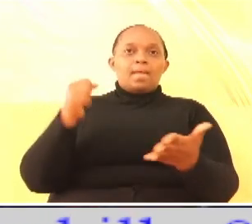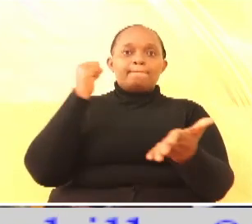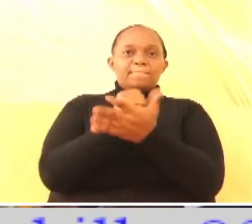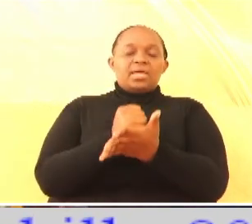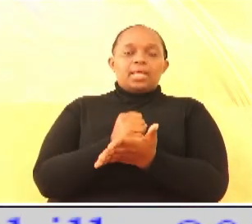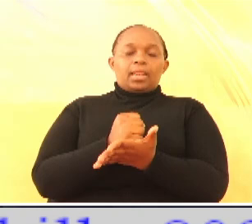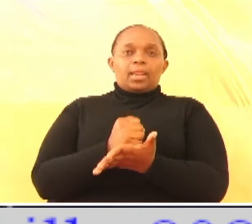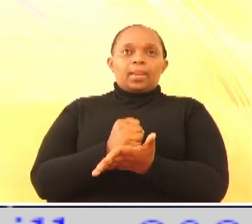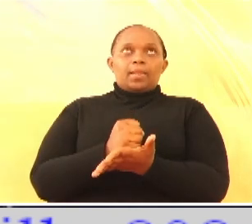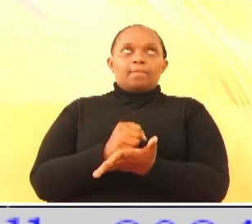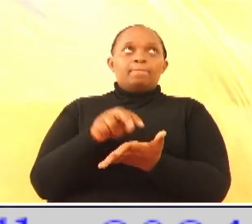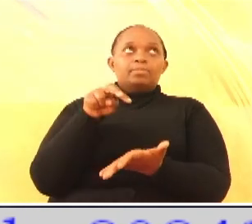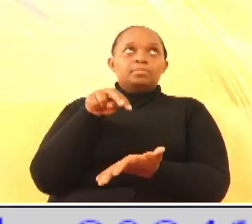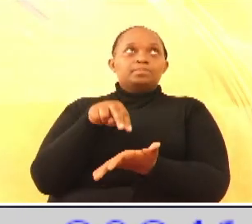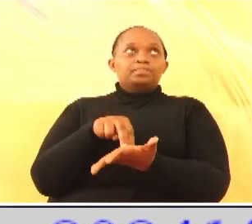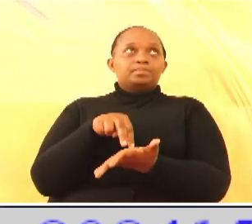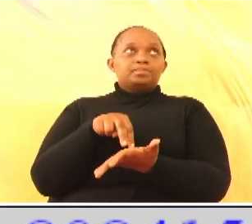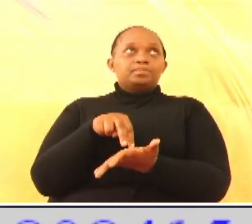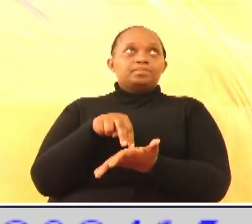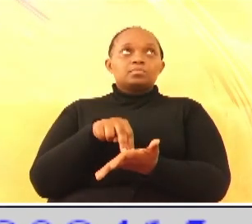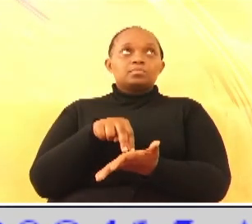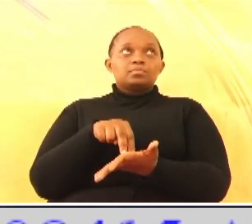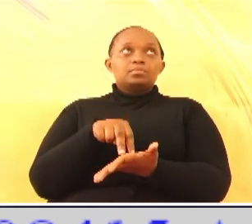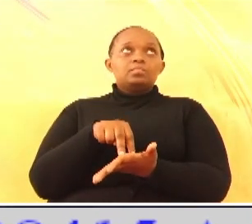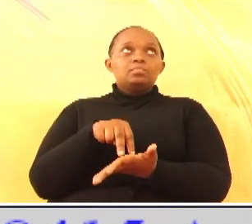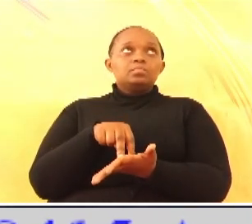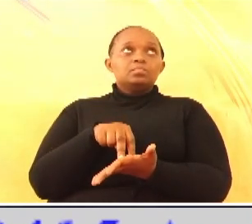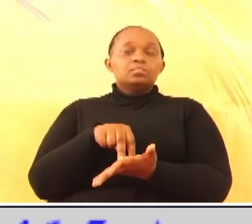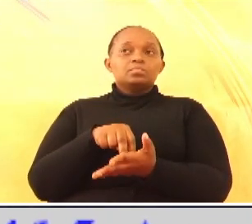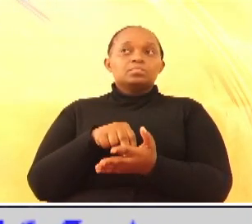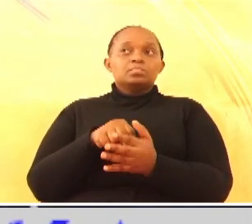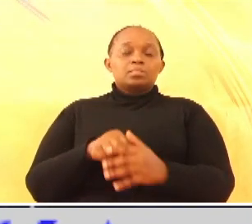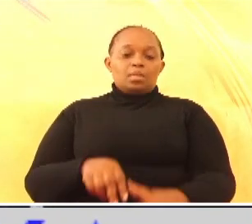Bwana asifiwe, Bwana asifiwe.